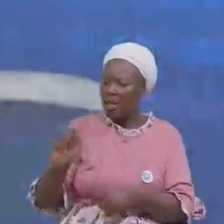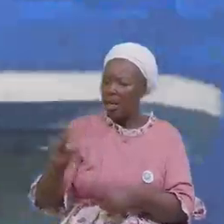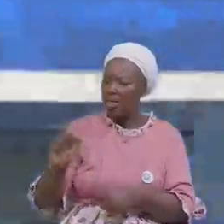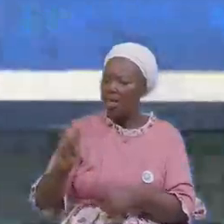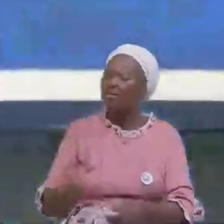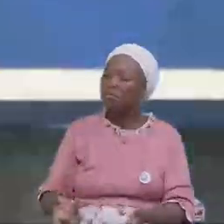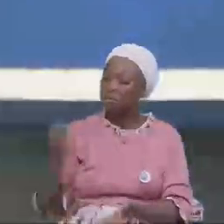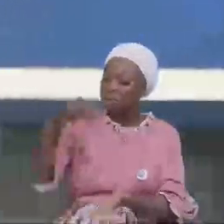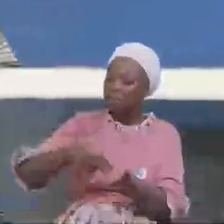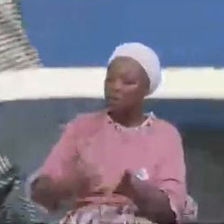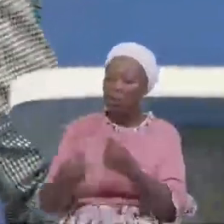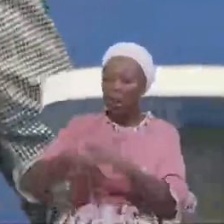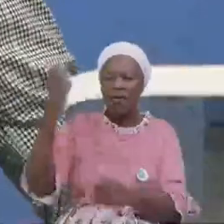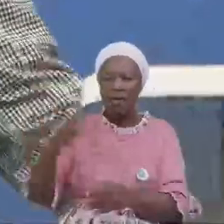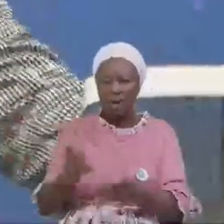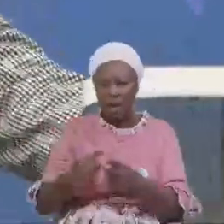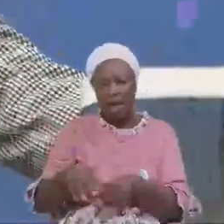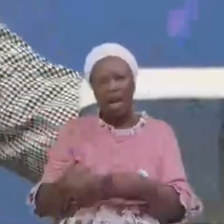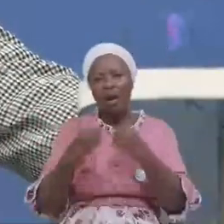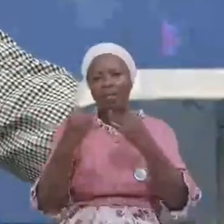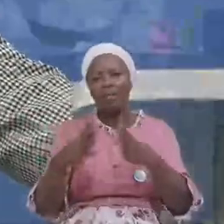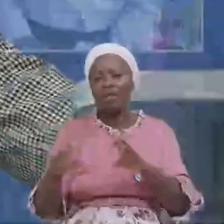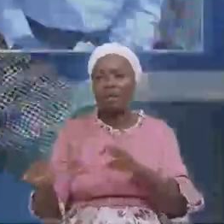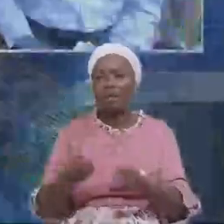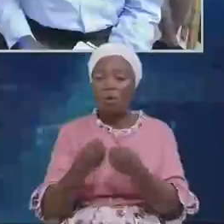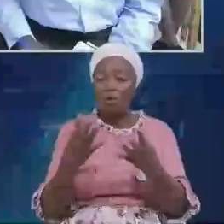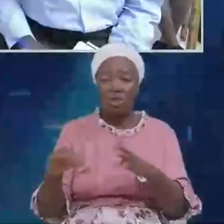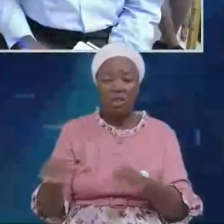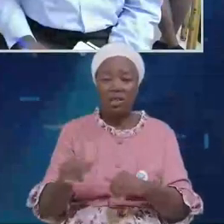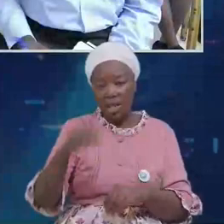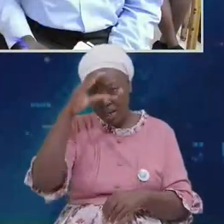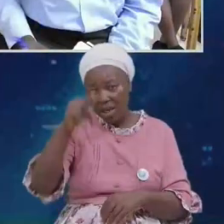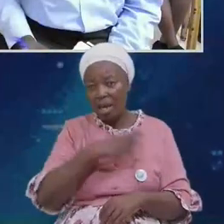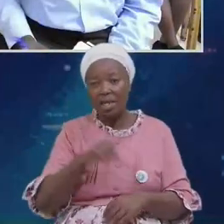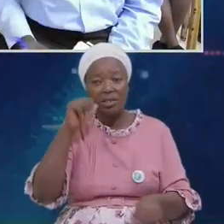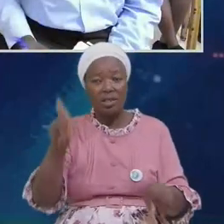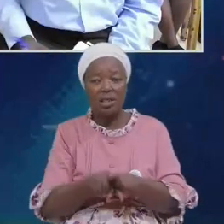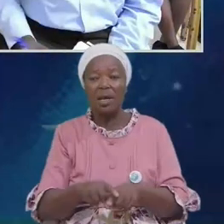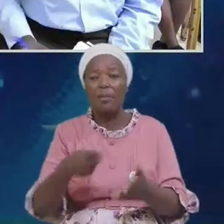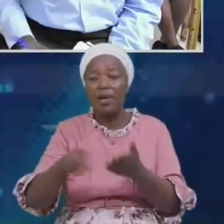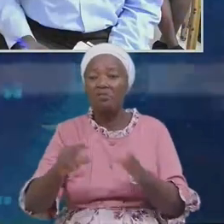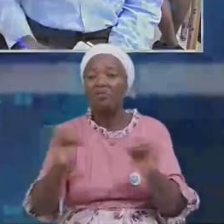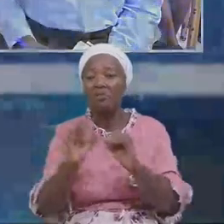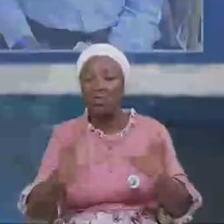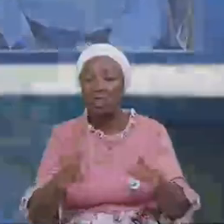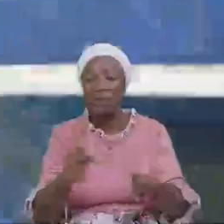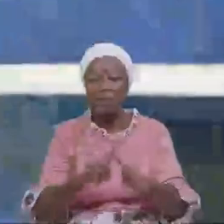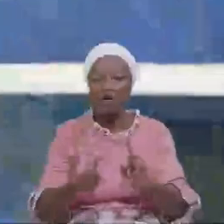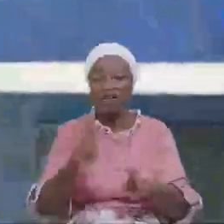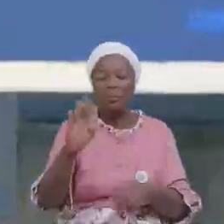Combien lui et ses soeurs ont-ils payé? Rien du tout. Par la grâce. La guérison que nous